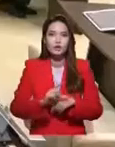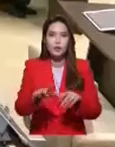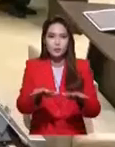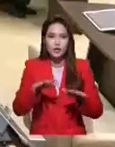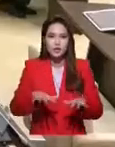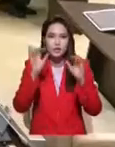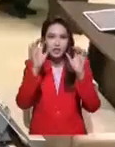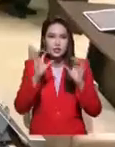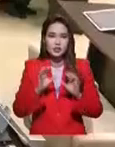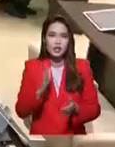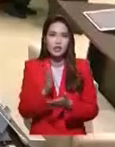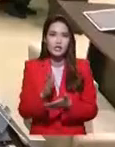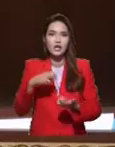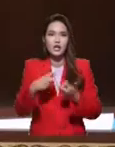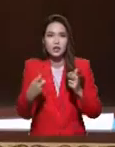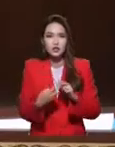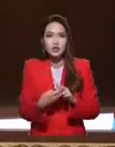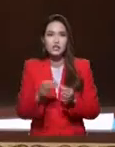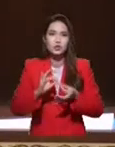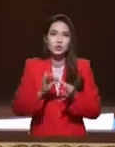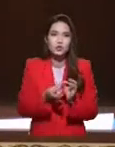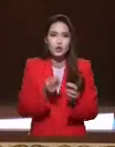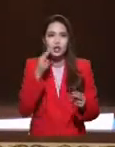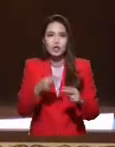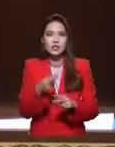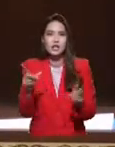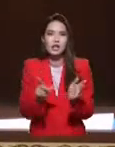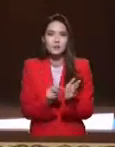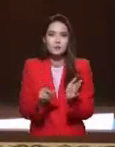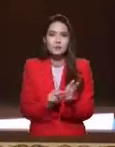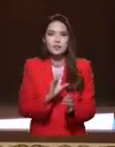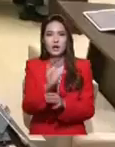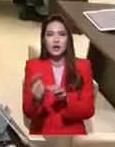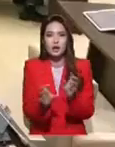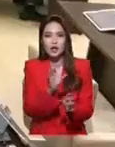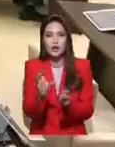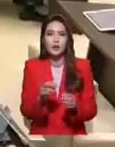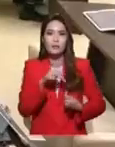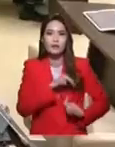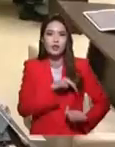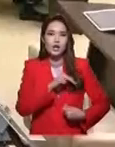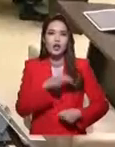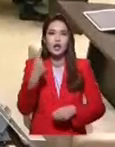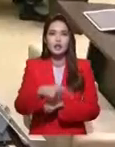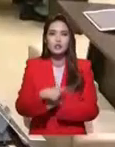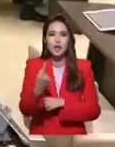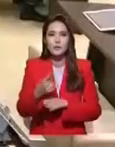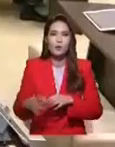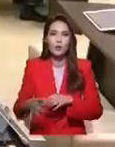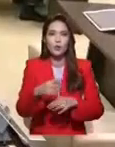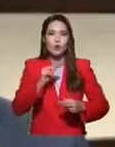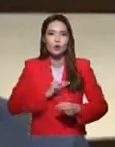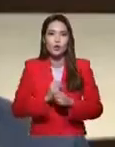в законодательстве есть пробелы, которые серьезно отражаются на пенсионном обеспечении сотрудников таможенных